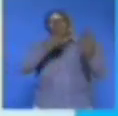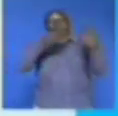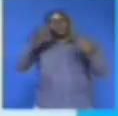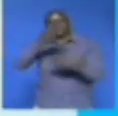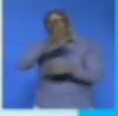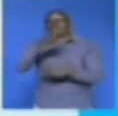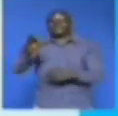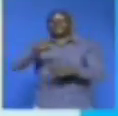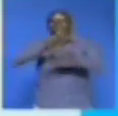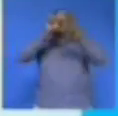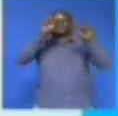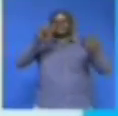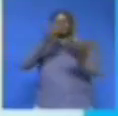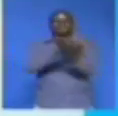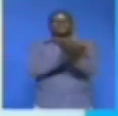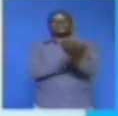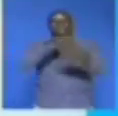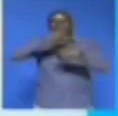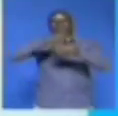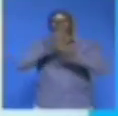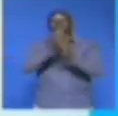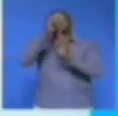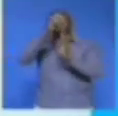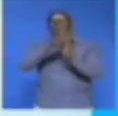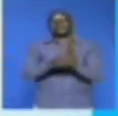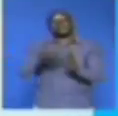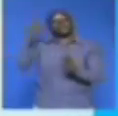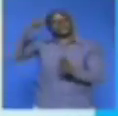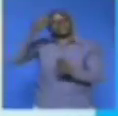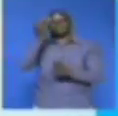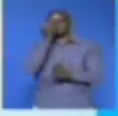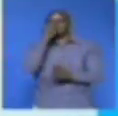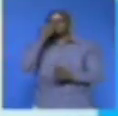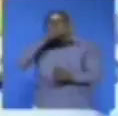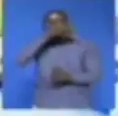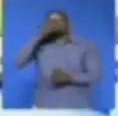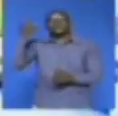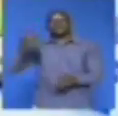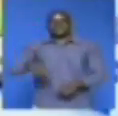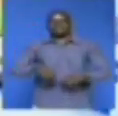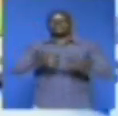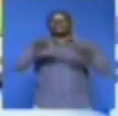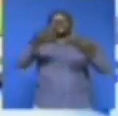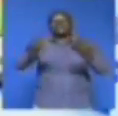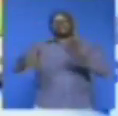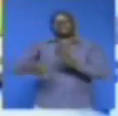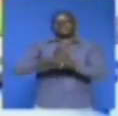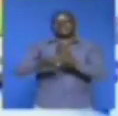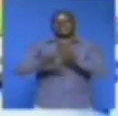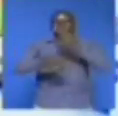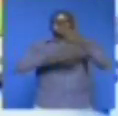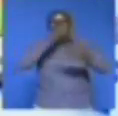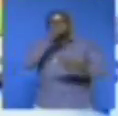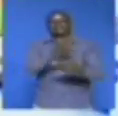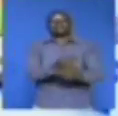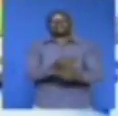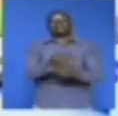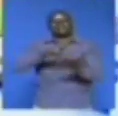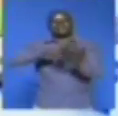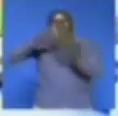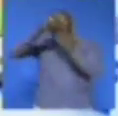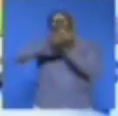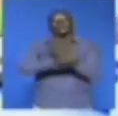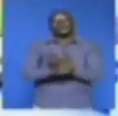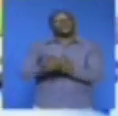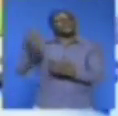ici d'améliorer la production et le potentiel du carité pour une meilleure contribution à l'économie nationale. Le projet recherche-développement